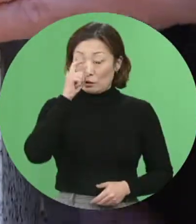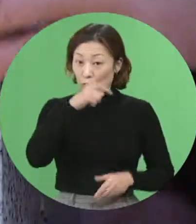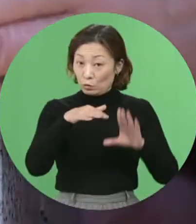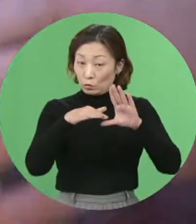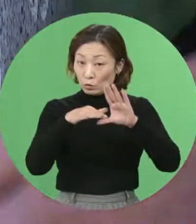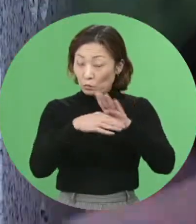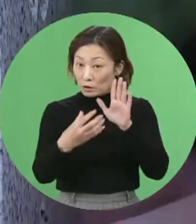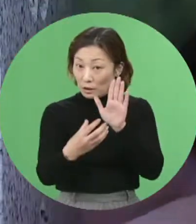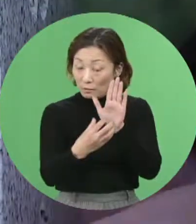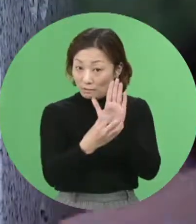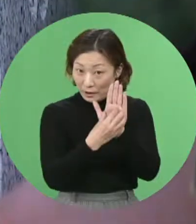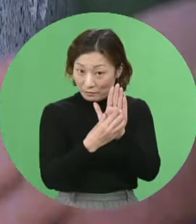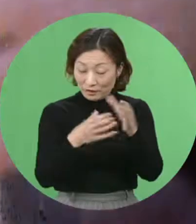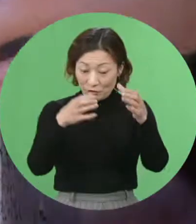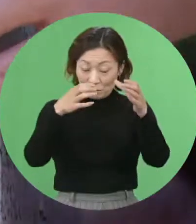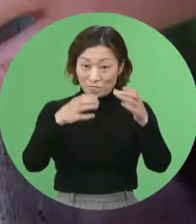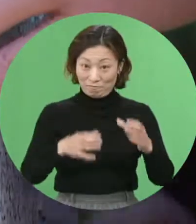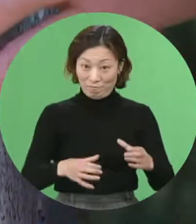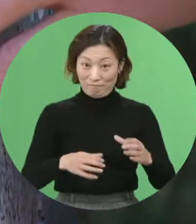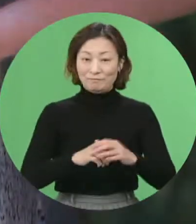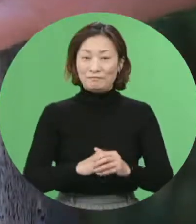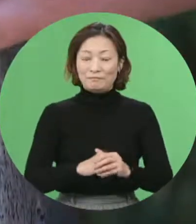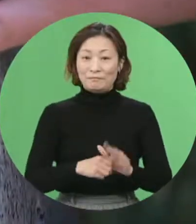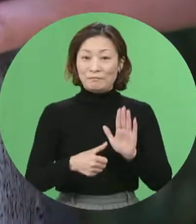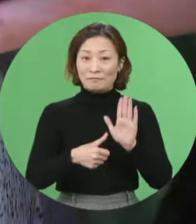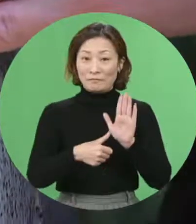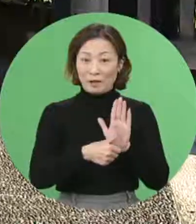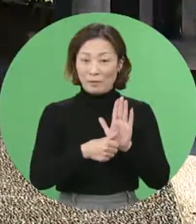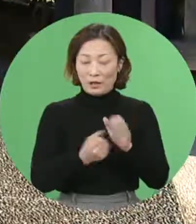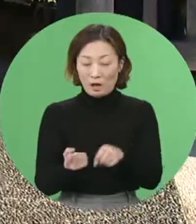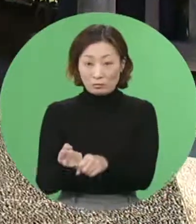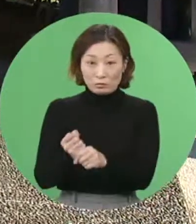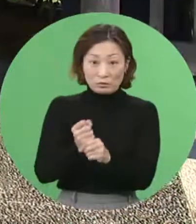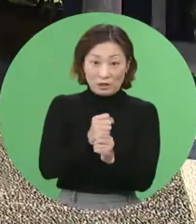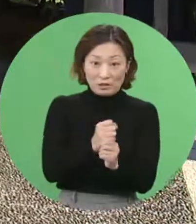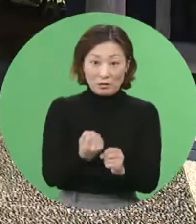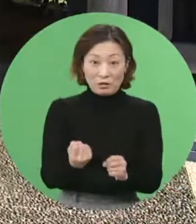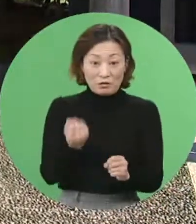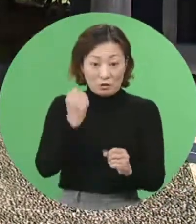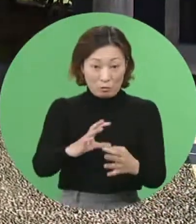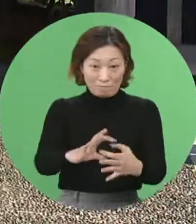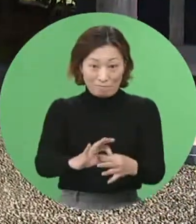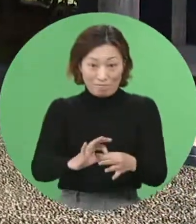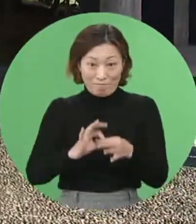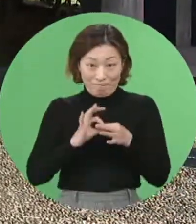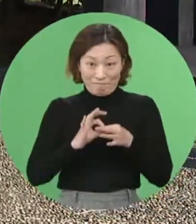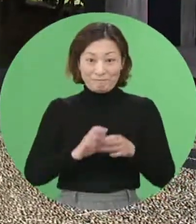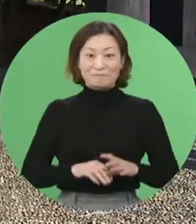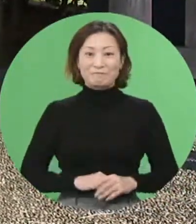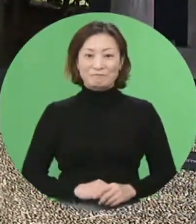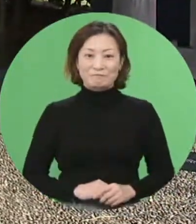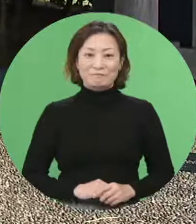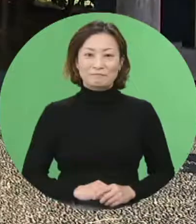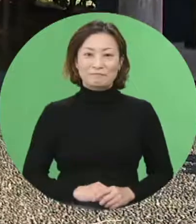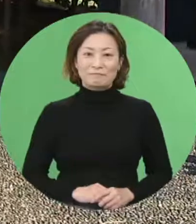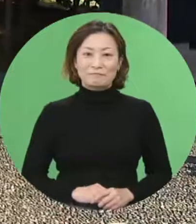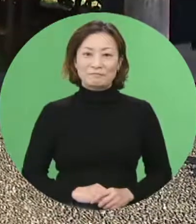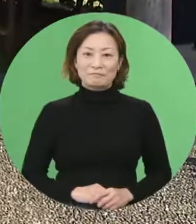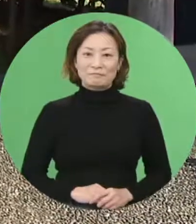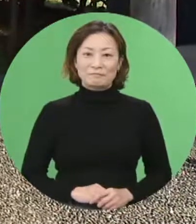旧の文字を埋めた標柱は町名が復活したことを強く感じさせます。